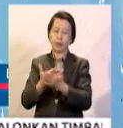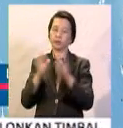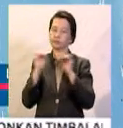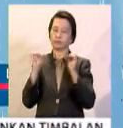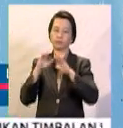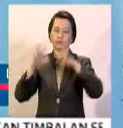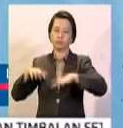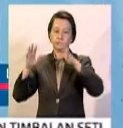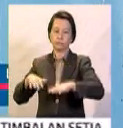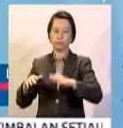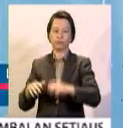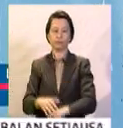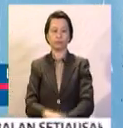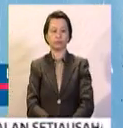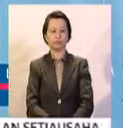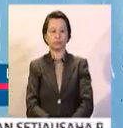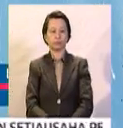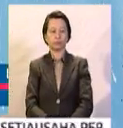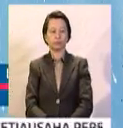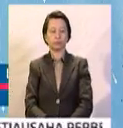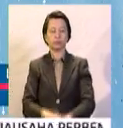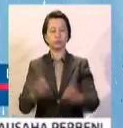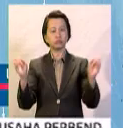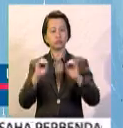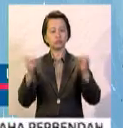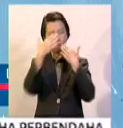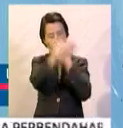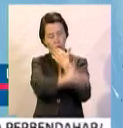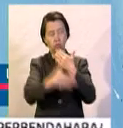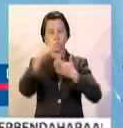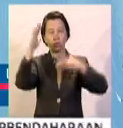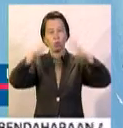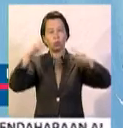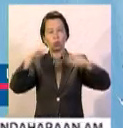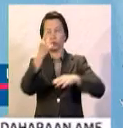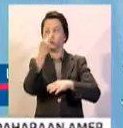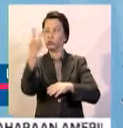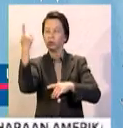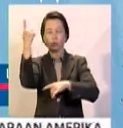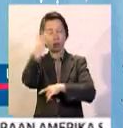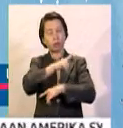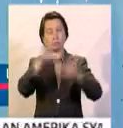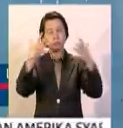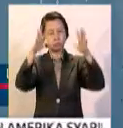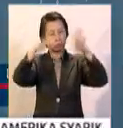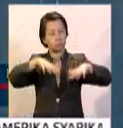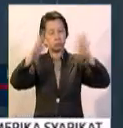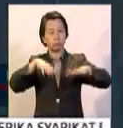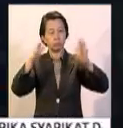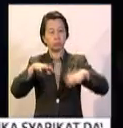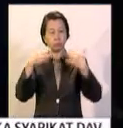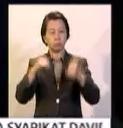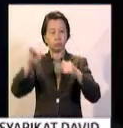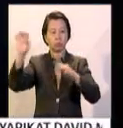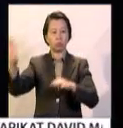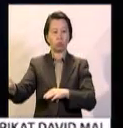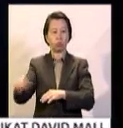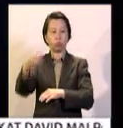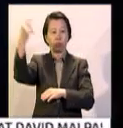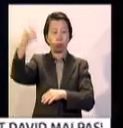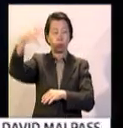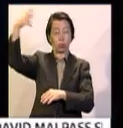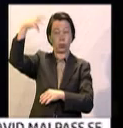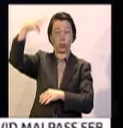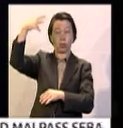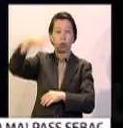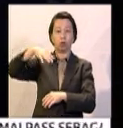Berikutan keadaan tiada hujan di kawasan Semenanjung Malaysia untuk beberapa hari kebelakangan ini, perkembangan status gelombang haba